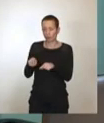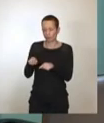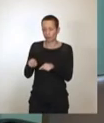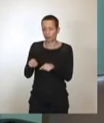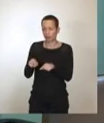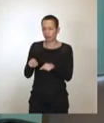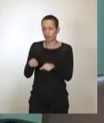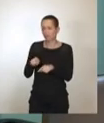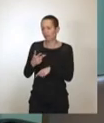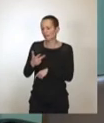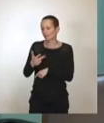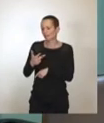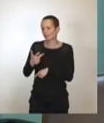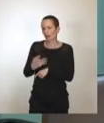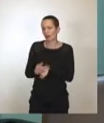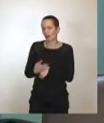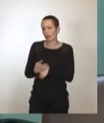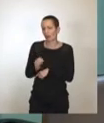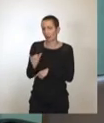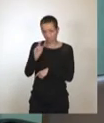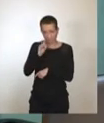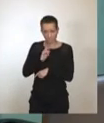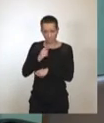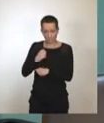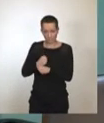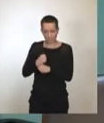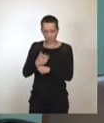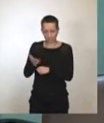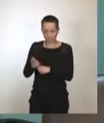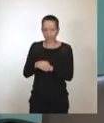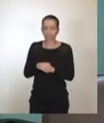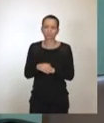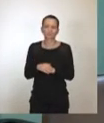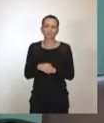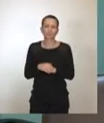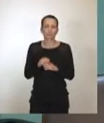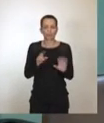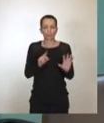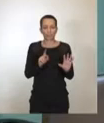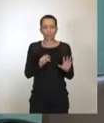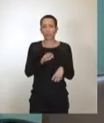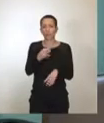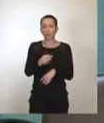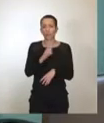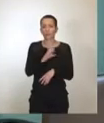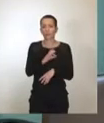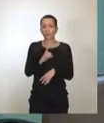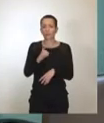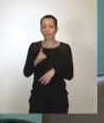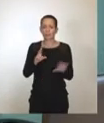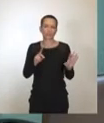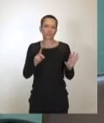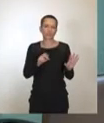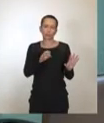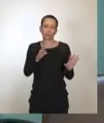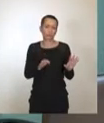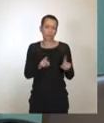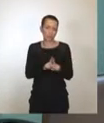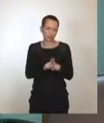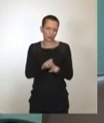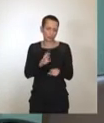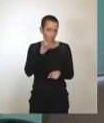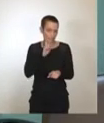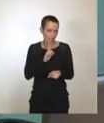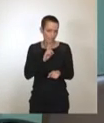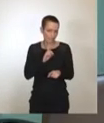à 3/4 par des femmes et que 80% des CDD sont également occupés par des femmes. Donc on voit bien que